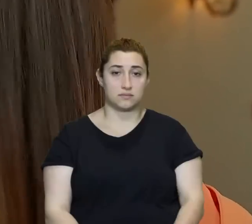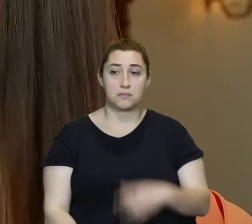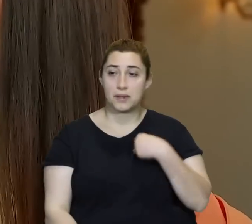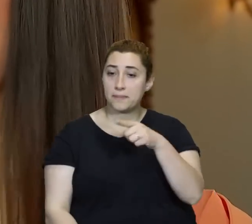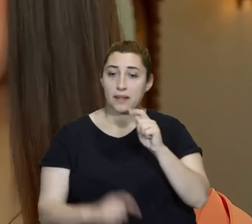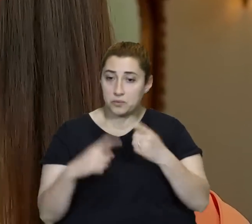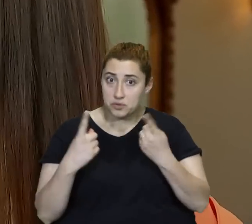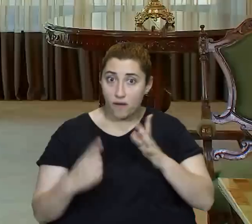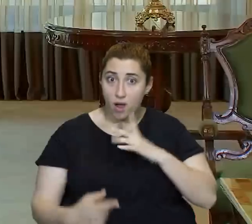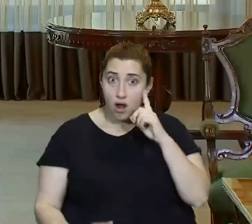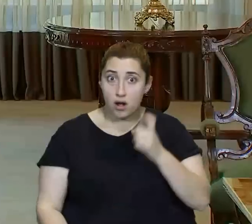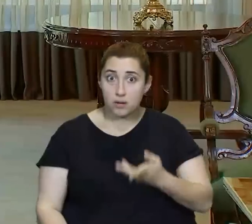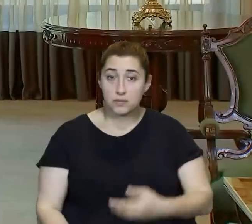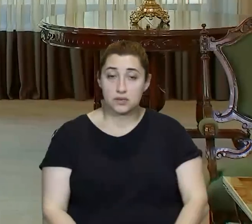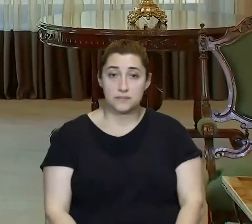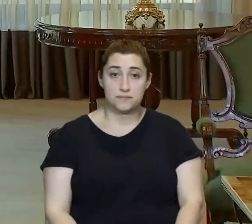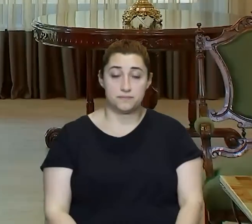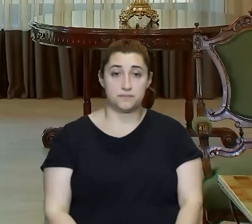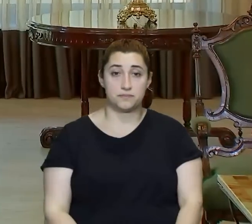Benim yapabileceğim bir şey var mı?